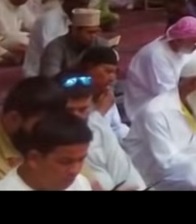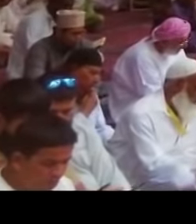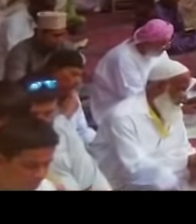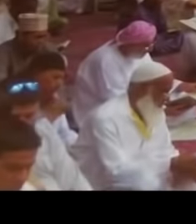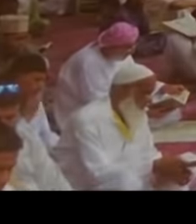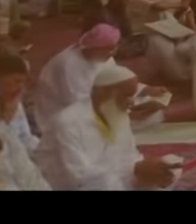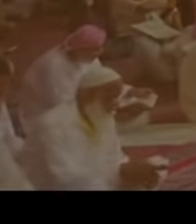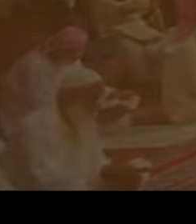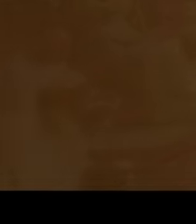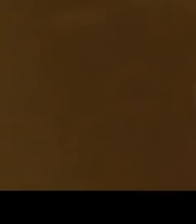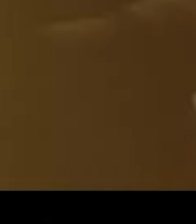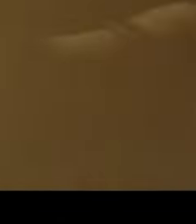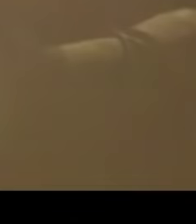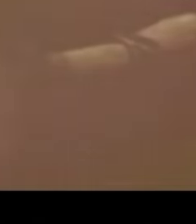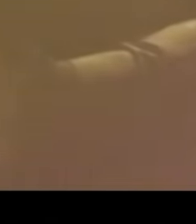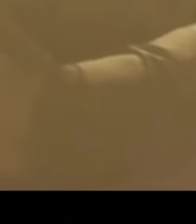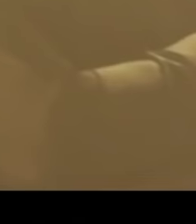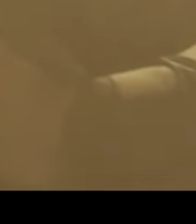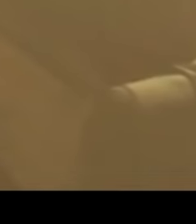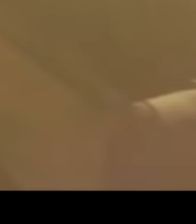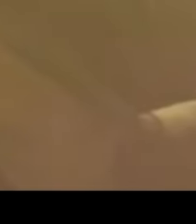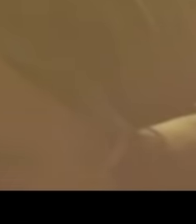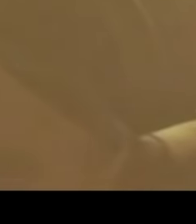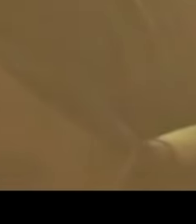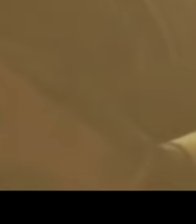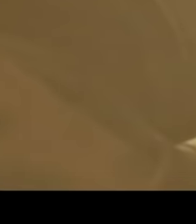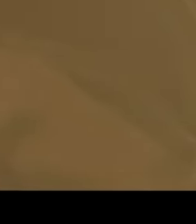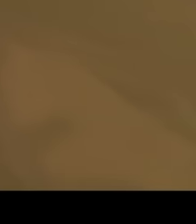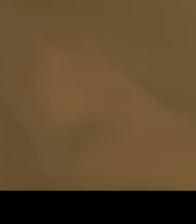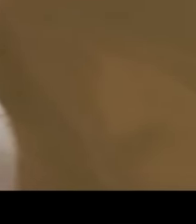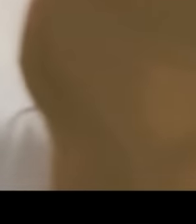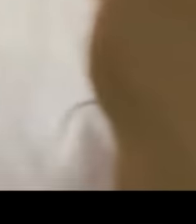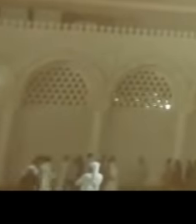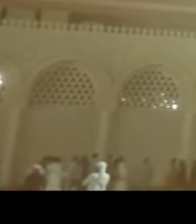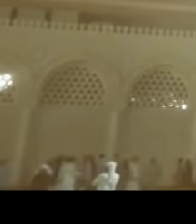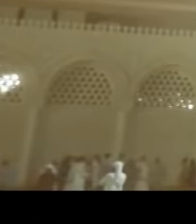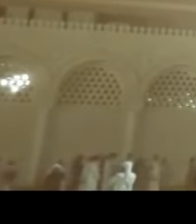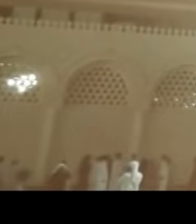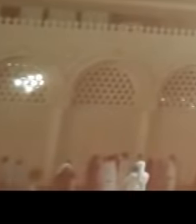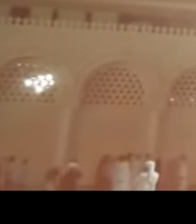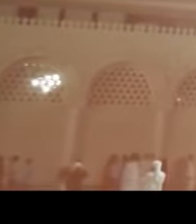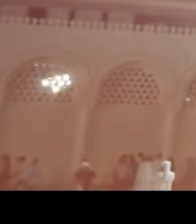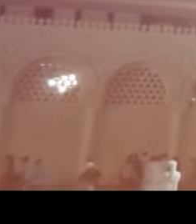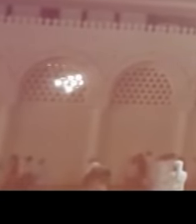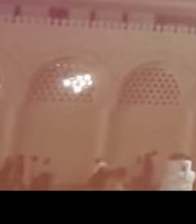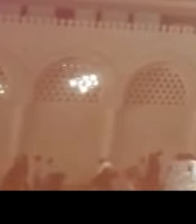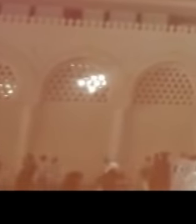وطال ظلامه، فإذا دجا